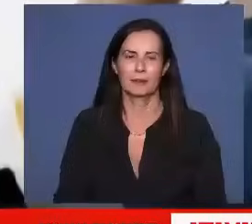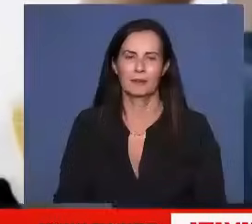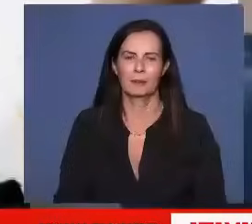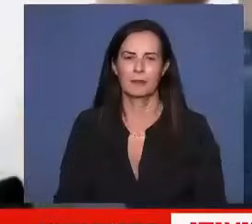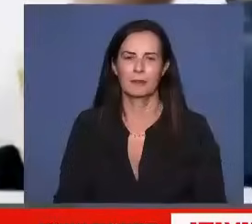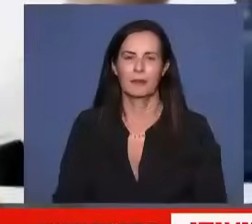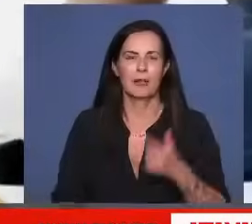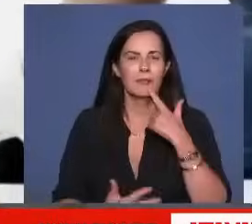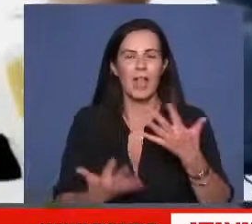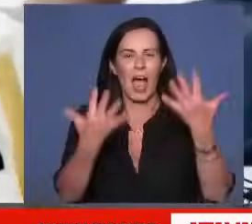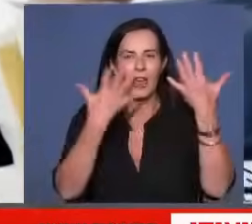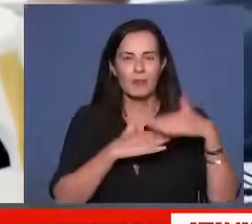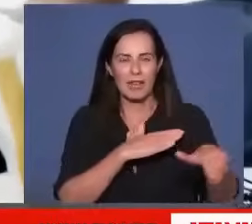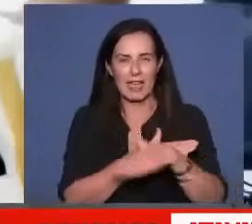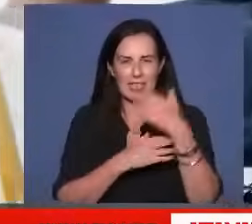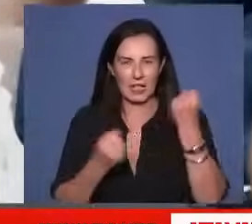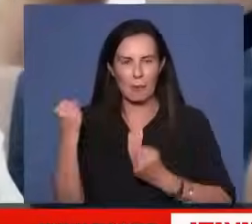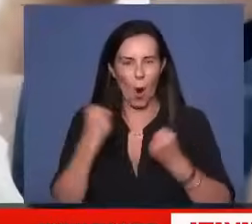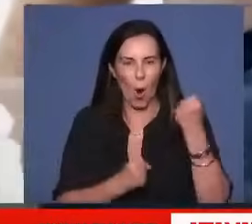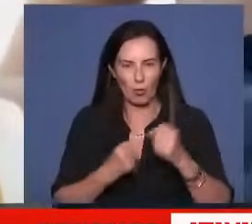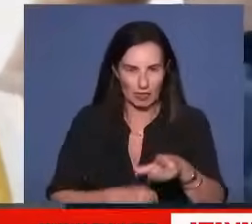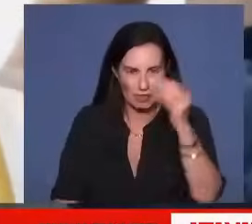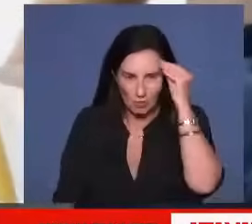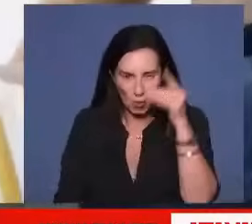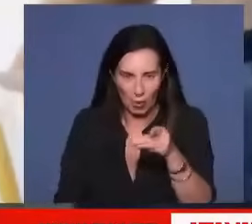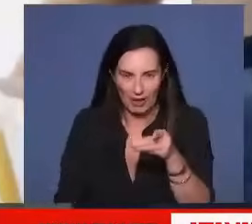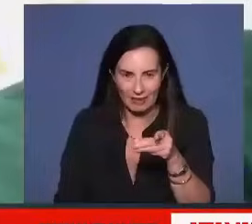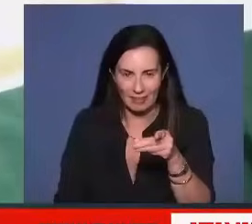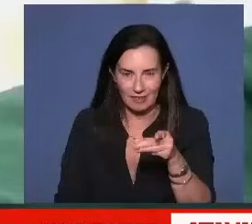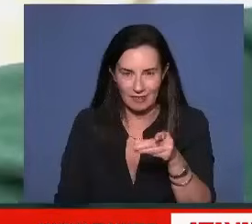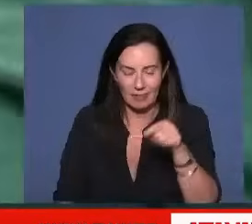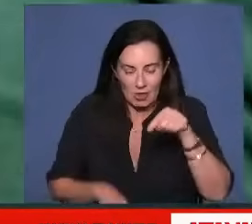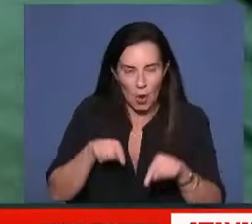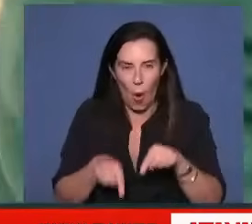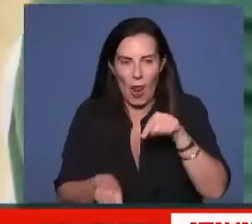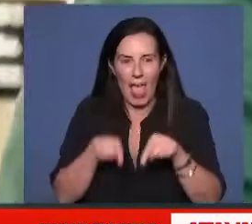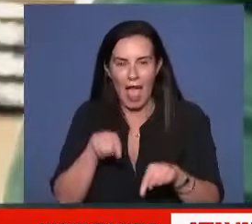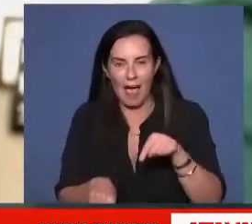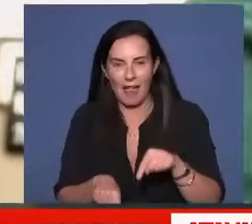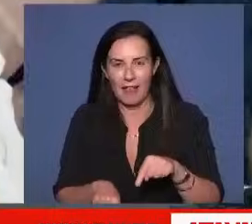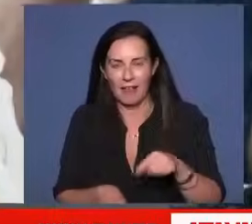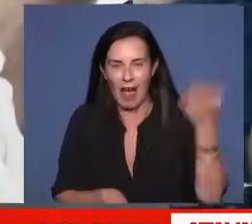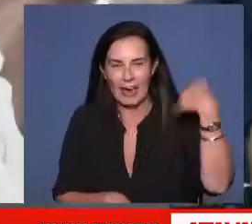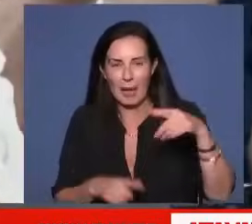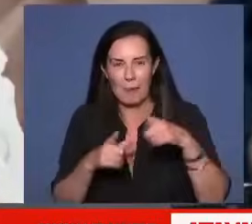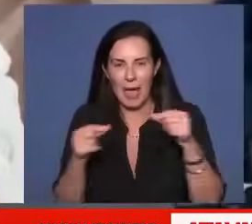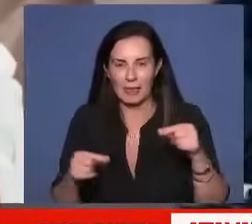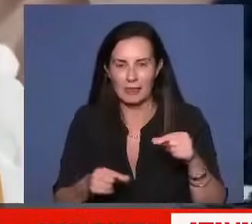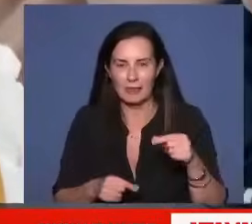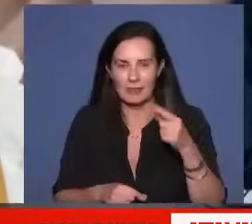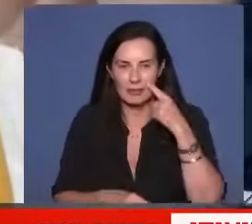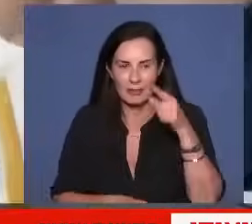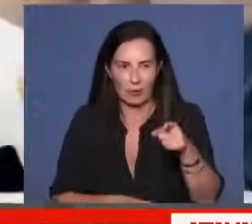לפני 10 שנים יצאת מהאוטו, זוכר? נכון. צולע, באת מסג'אייה. ברור, הנה, את יכולה לצלם את